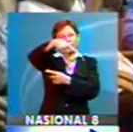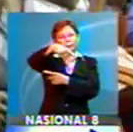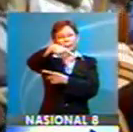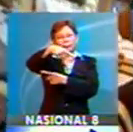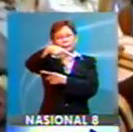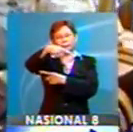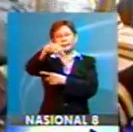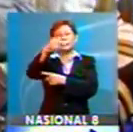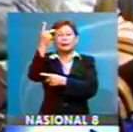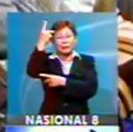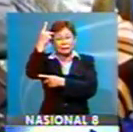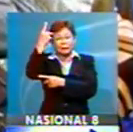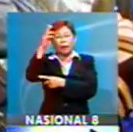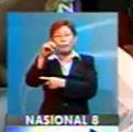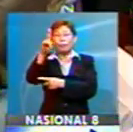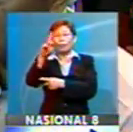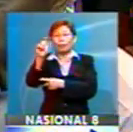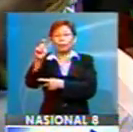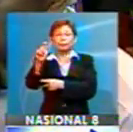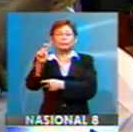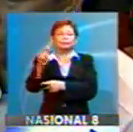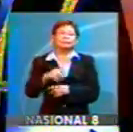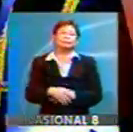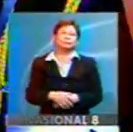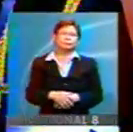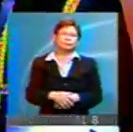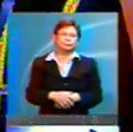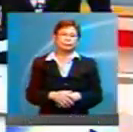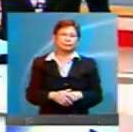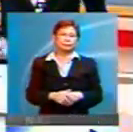Memogun, Kadazan Dusun Murut Bersatu.